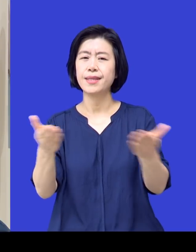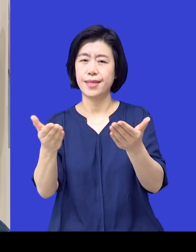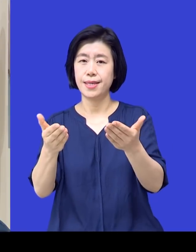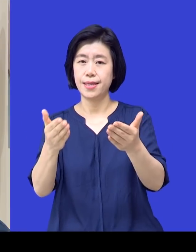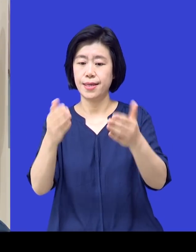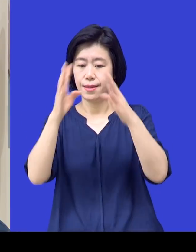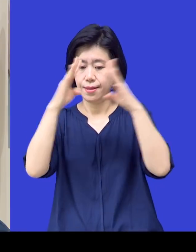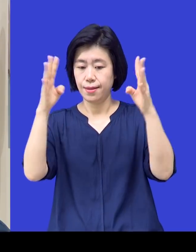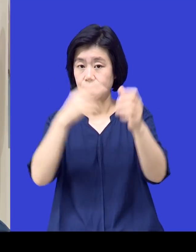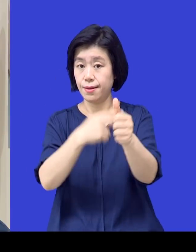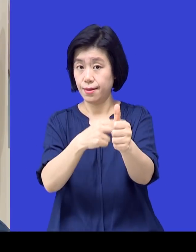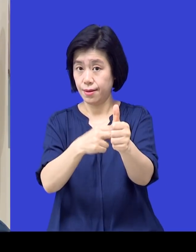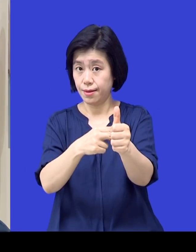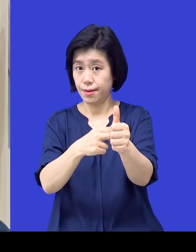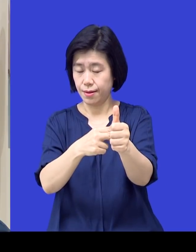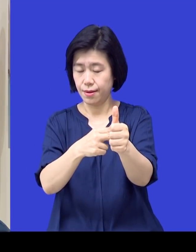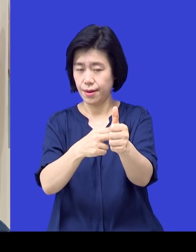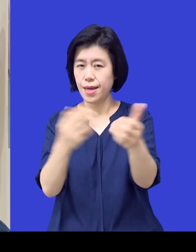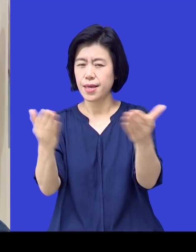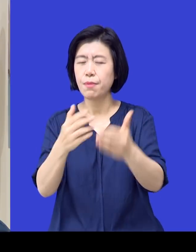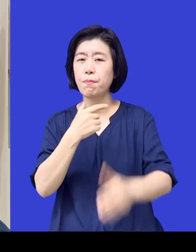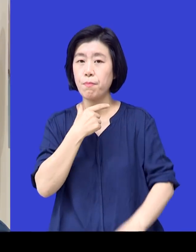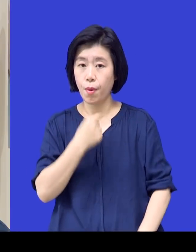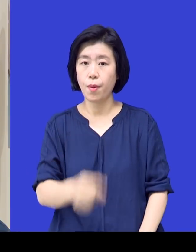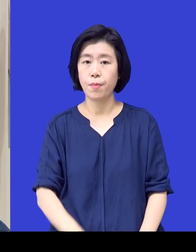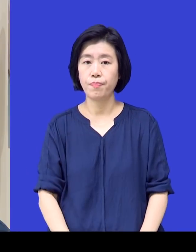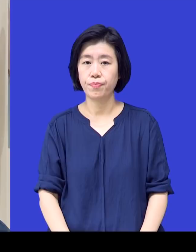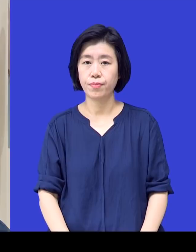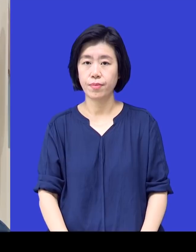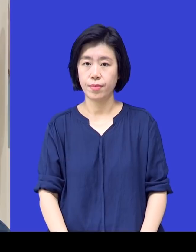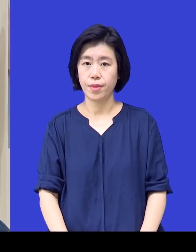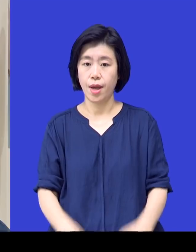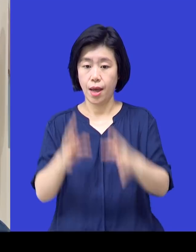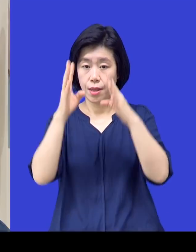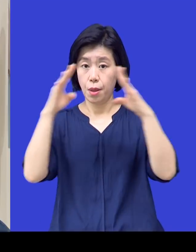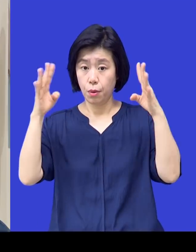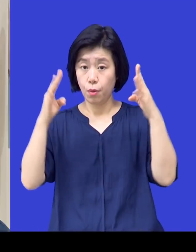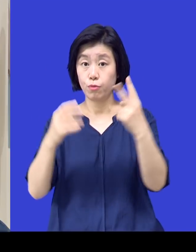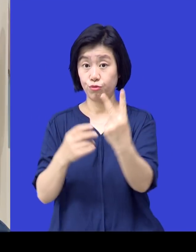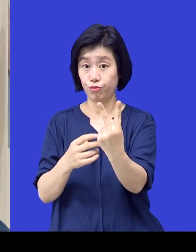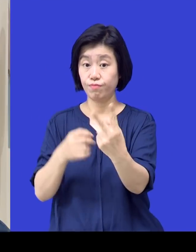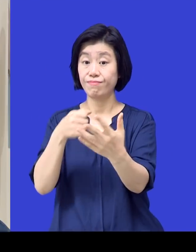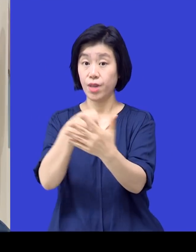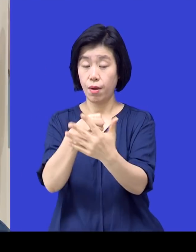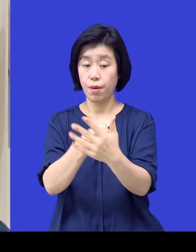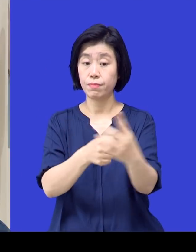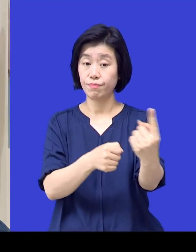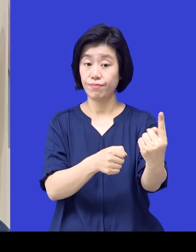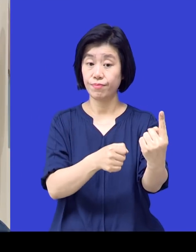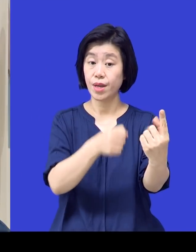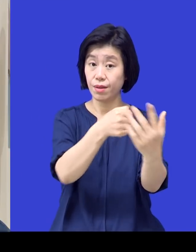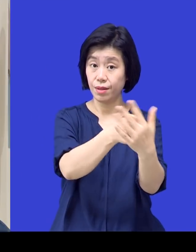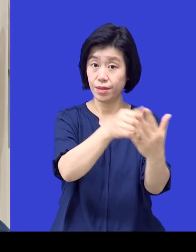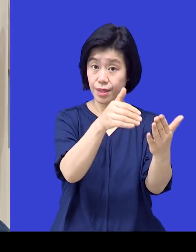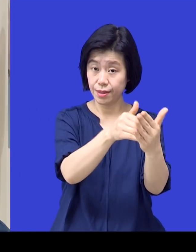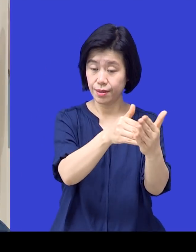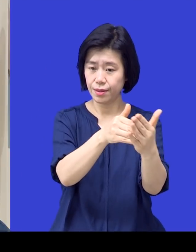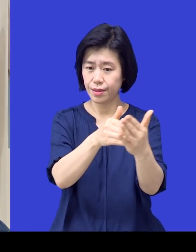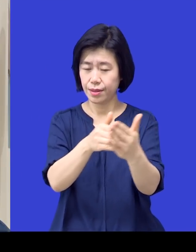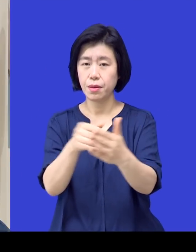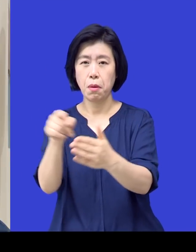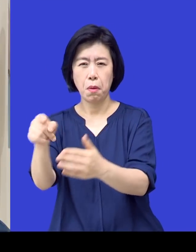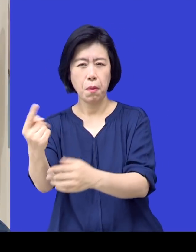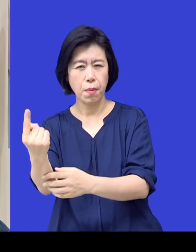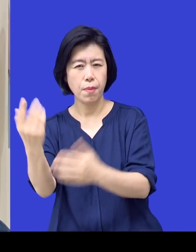하려고 예. 두 학교에서 한 학교는 이미 결정이 되었고 네. 한 학교는 이제 마지막 두 사람을 놓고